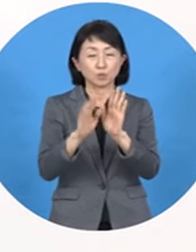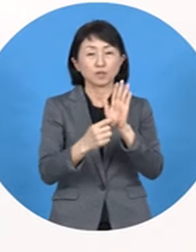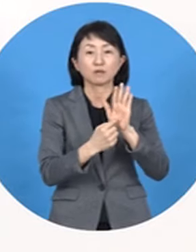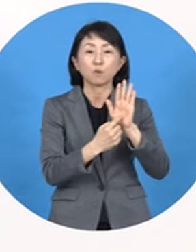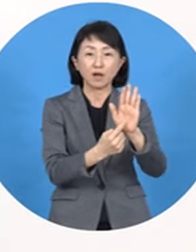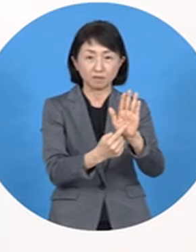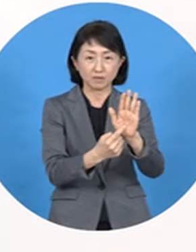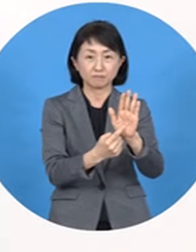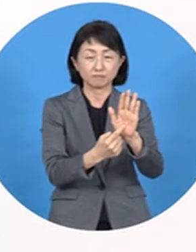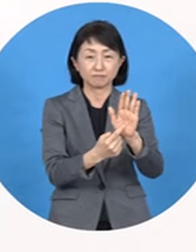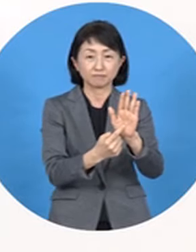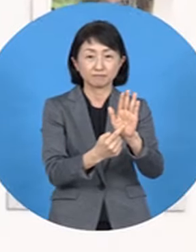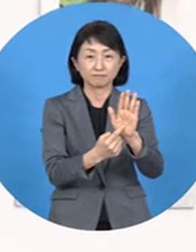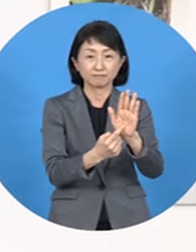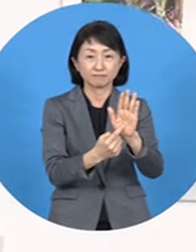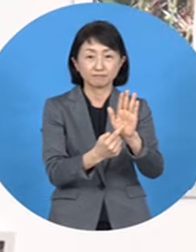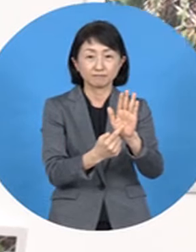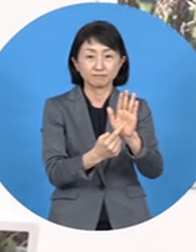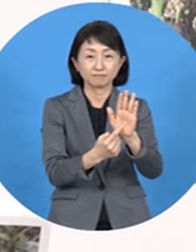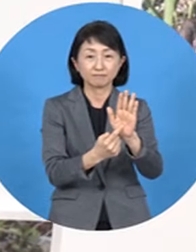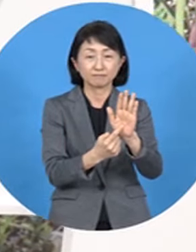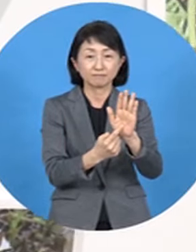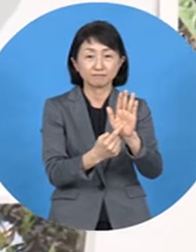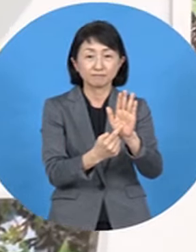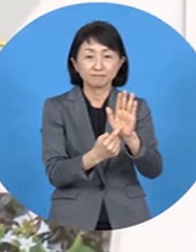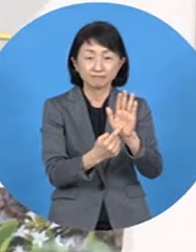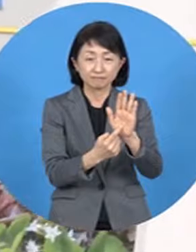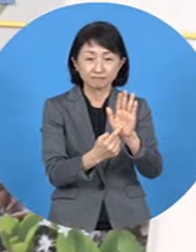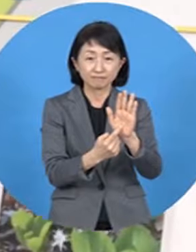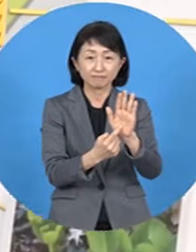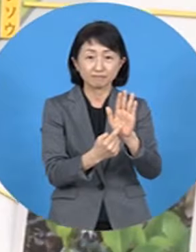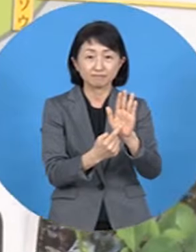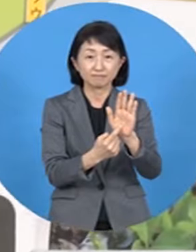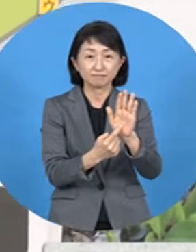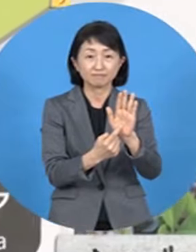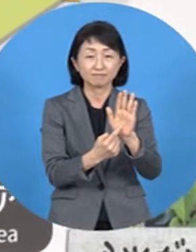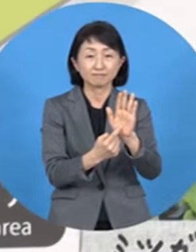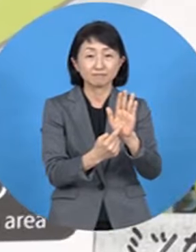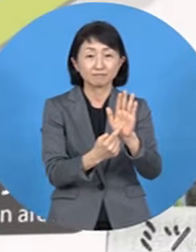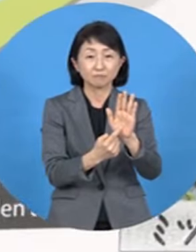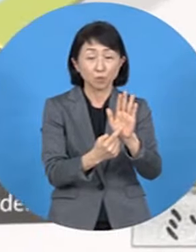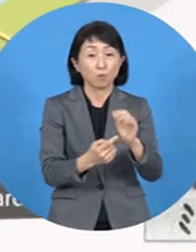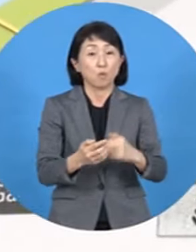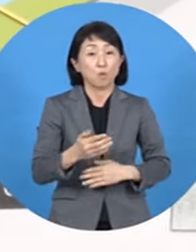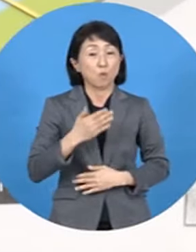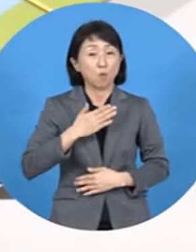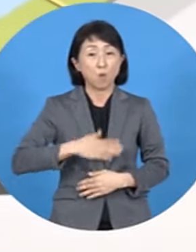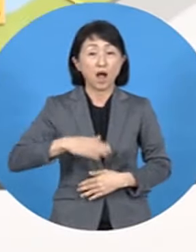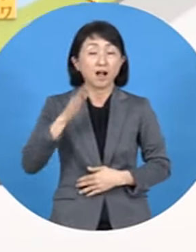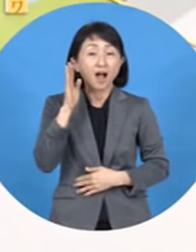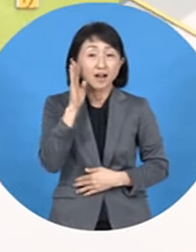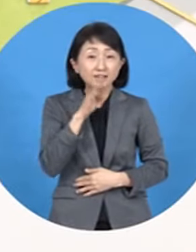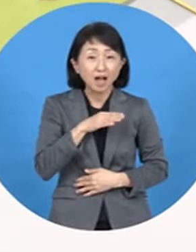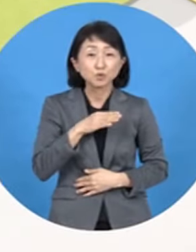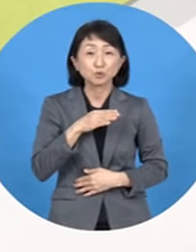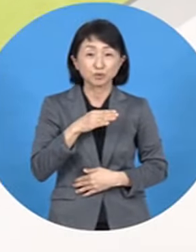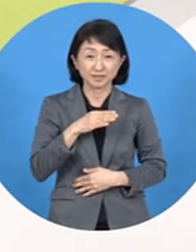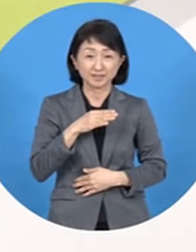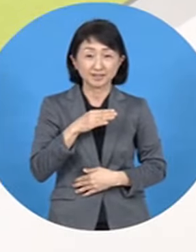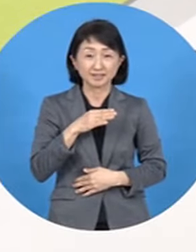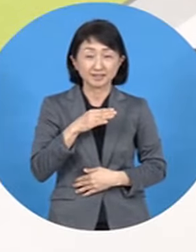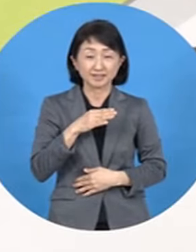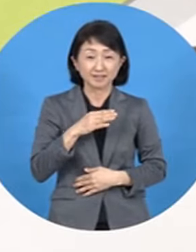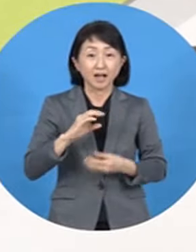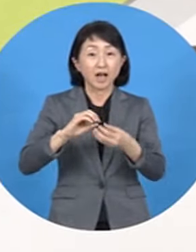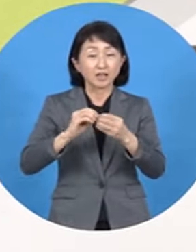です。今咲いている花をここにあります、はい、ここにありますということでお示ししてあります。 すごい、一目でわかるんですね。 はい、黄